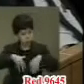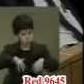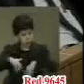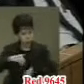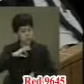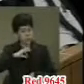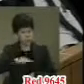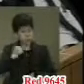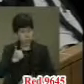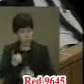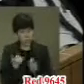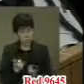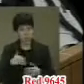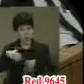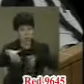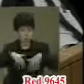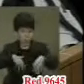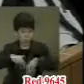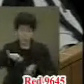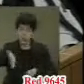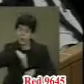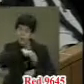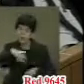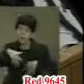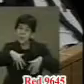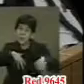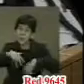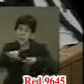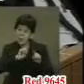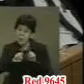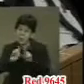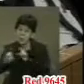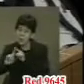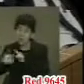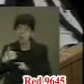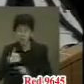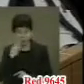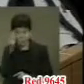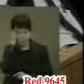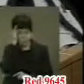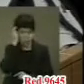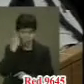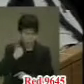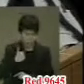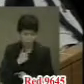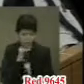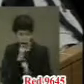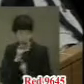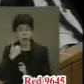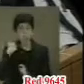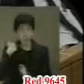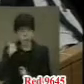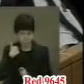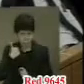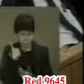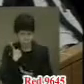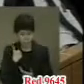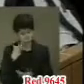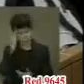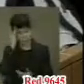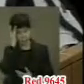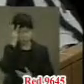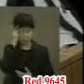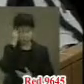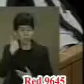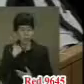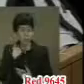นซึ่งเดี๋ยวนี้ประชาชนทั่วไปทุกแห่งหนมีความหวาดระแวงว่าจะเกิดอันตรายมีความห